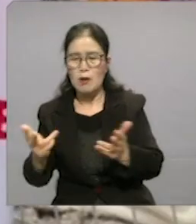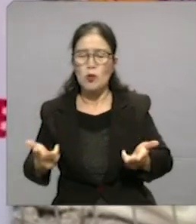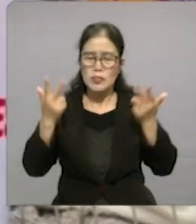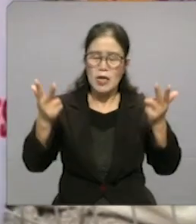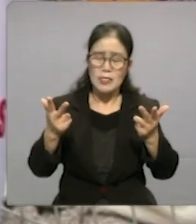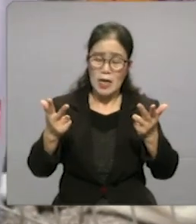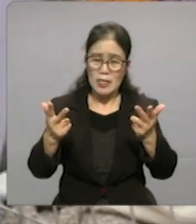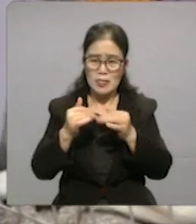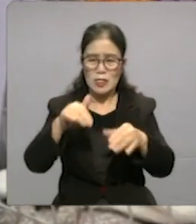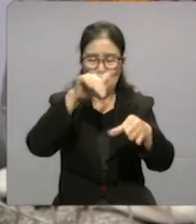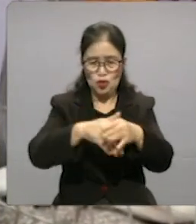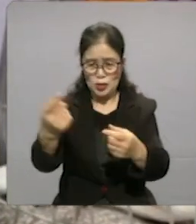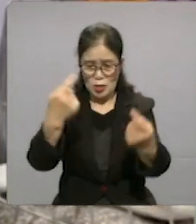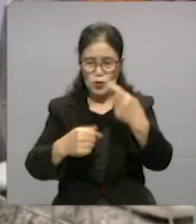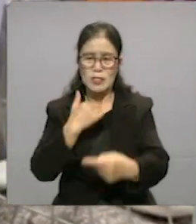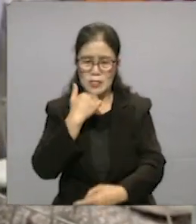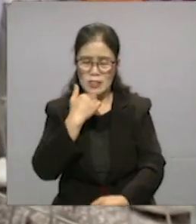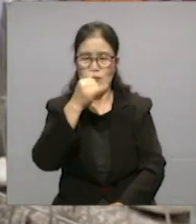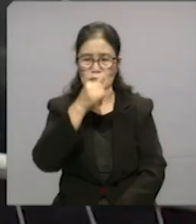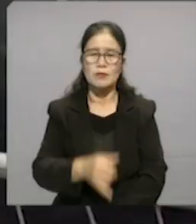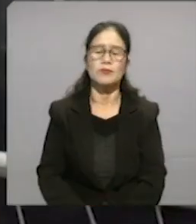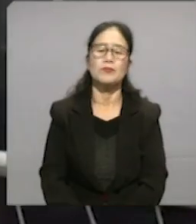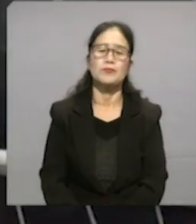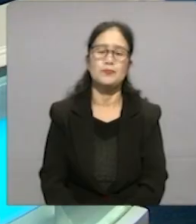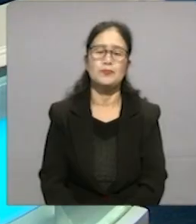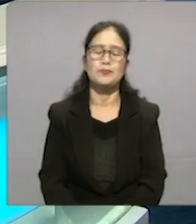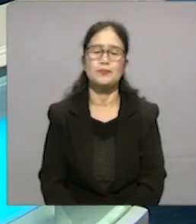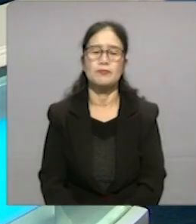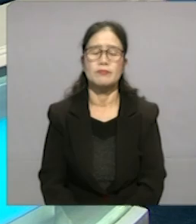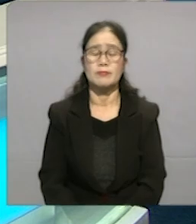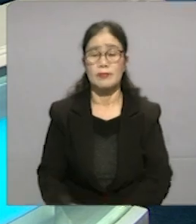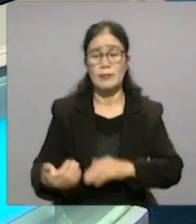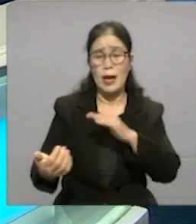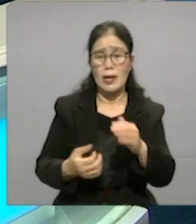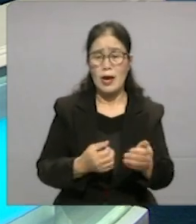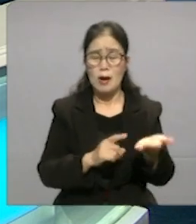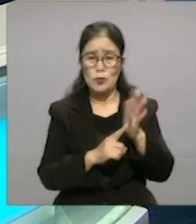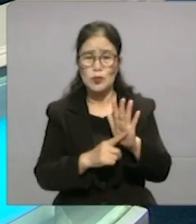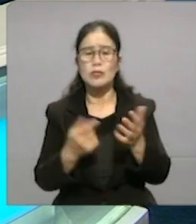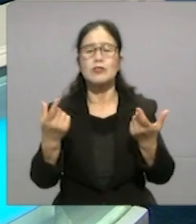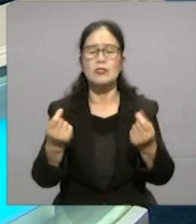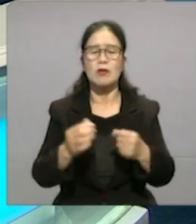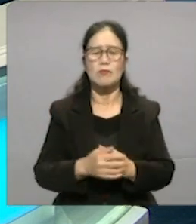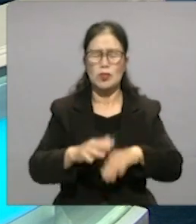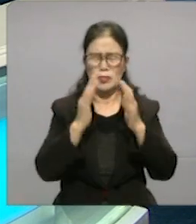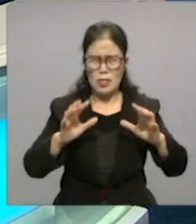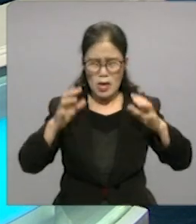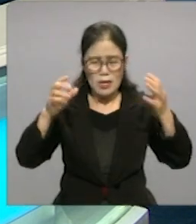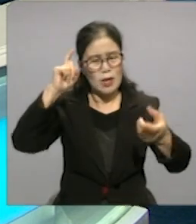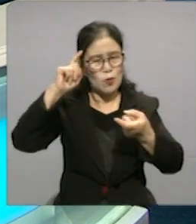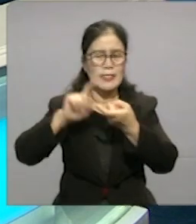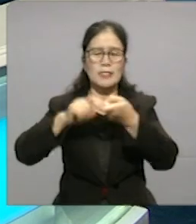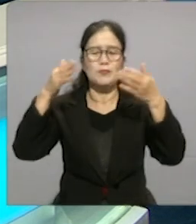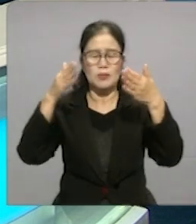자원봉사자들만이 유권자들을 기다리고 있습니다 저희가 앞서서 이제 보도를 통해 전해 드렸습니다만 뭐 전 세계에 관심이